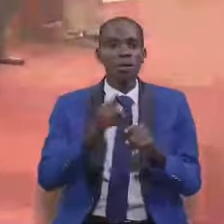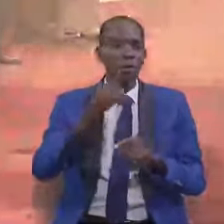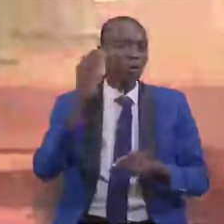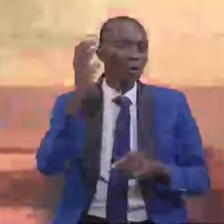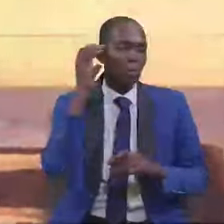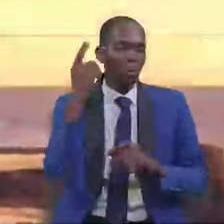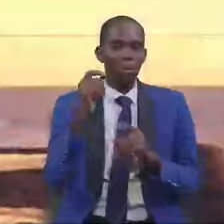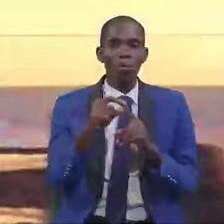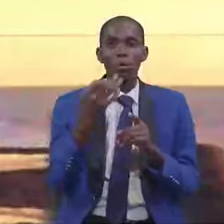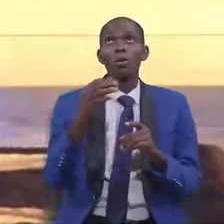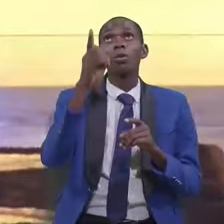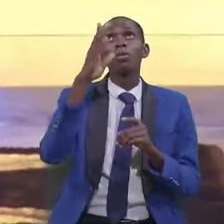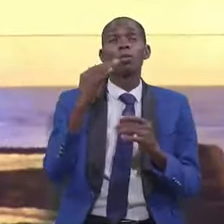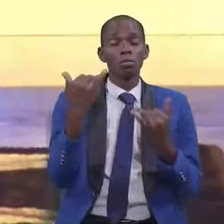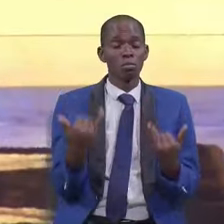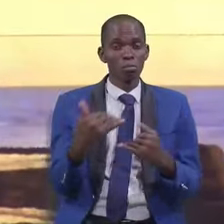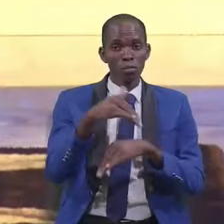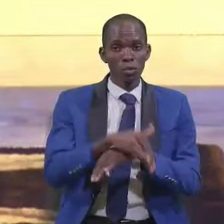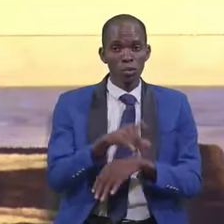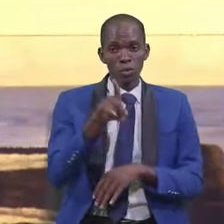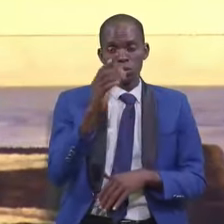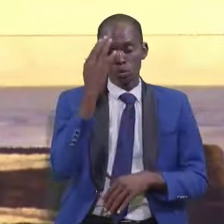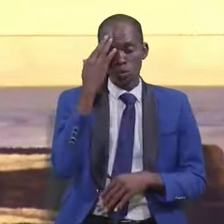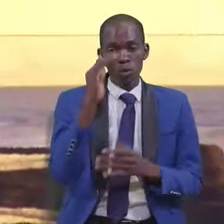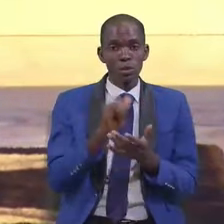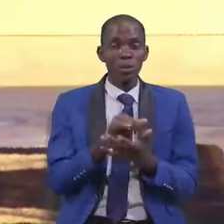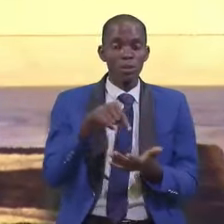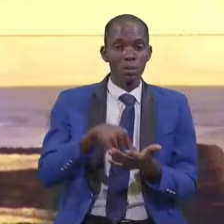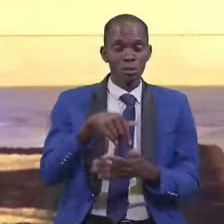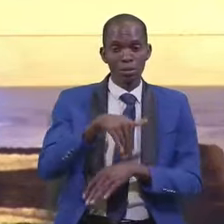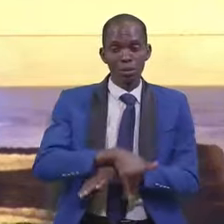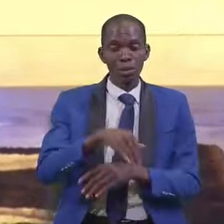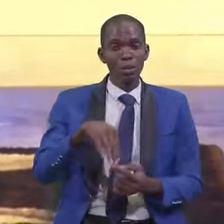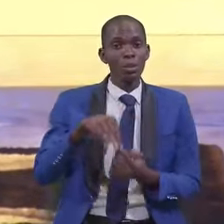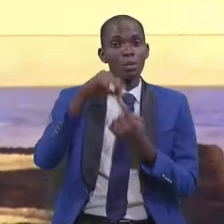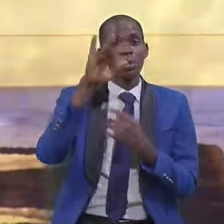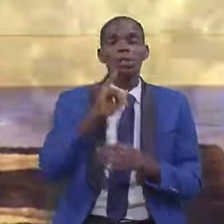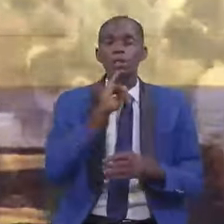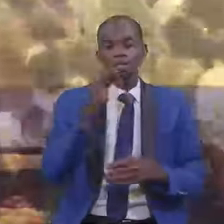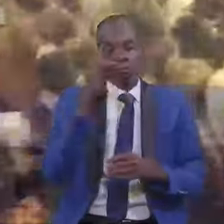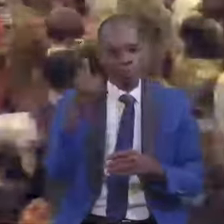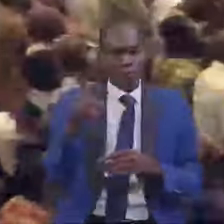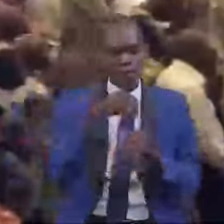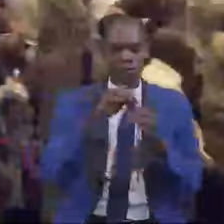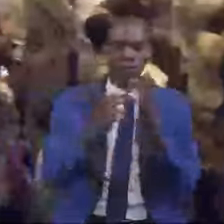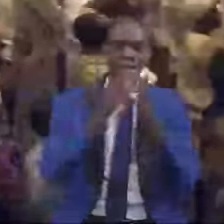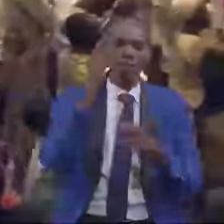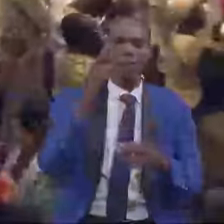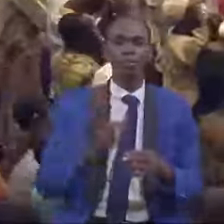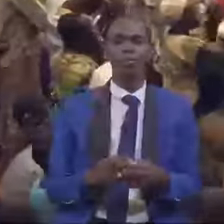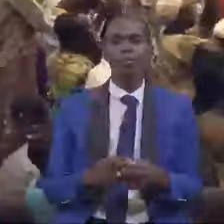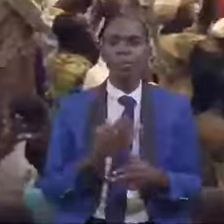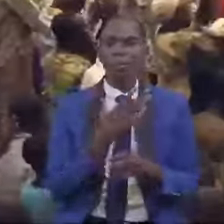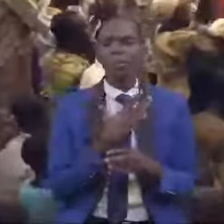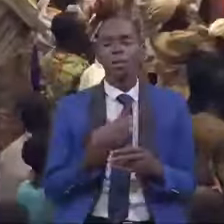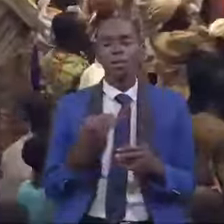allez entendre la parole de Dieu ce soir, sachez que ce soir, c'est pour vous.